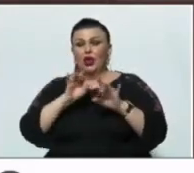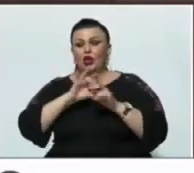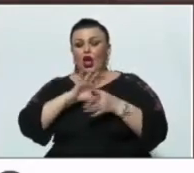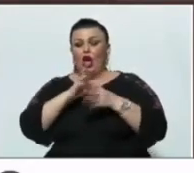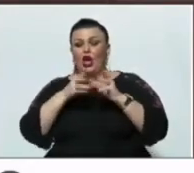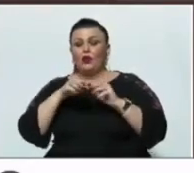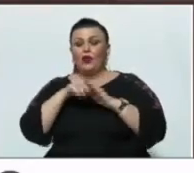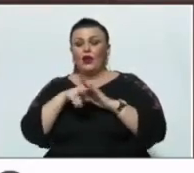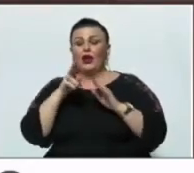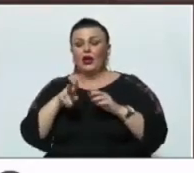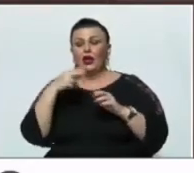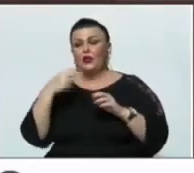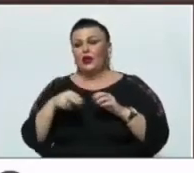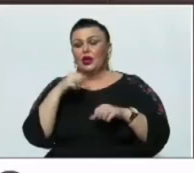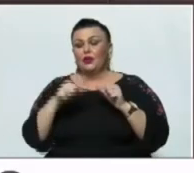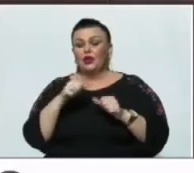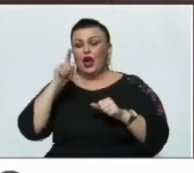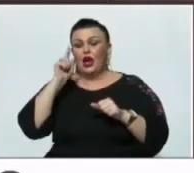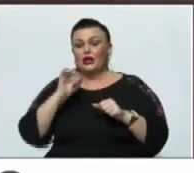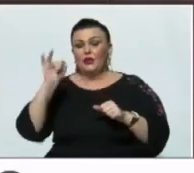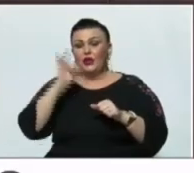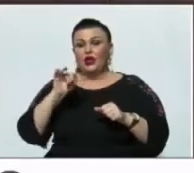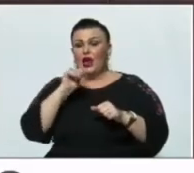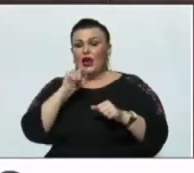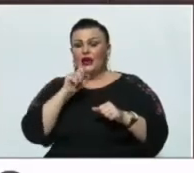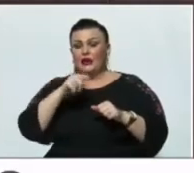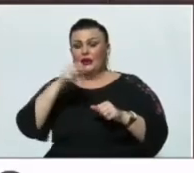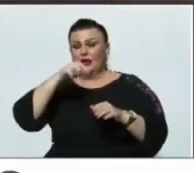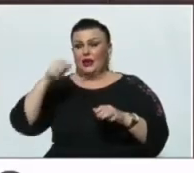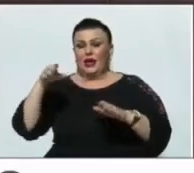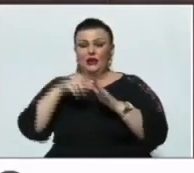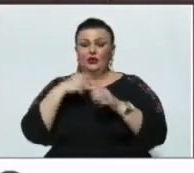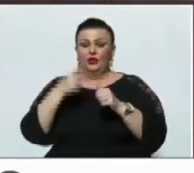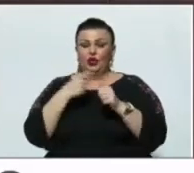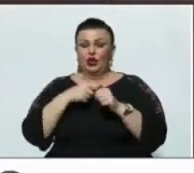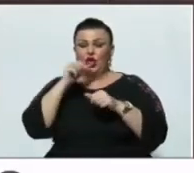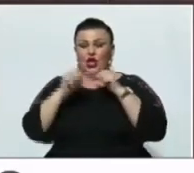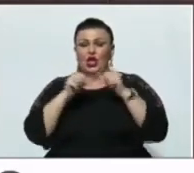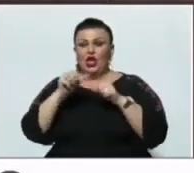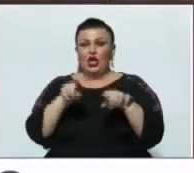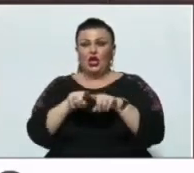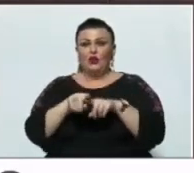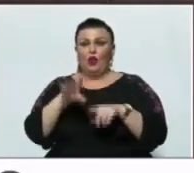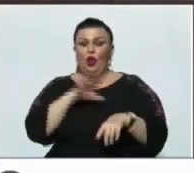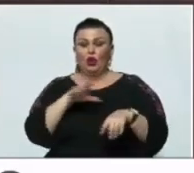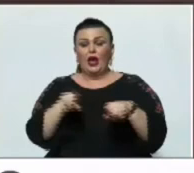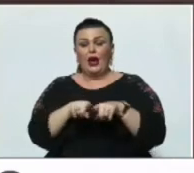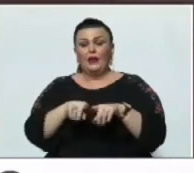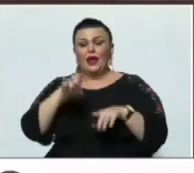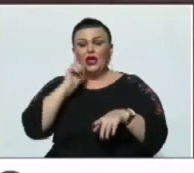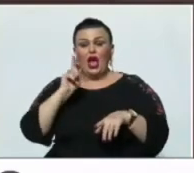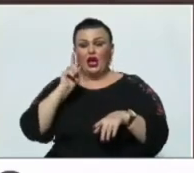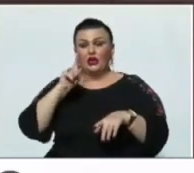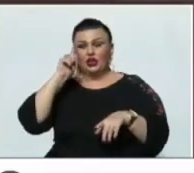götürsək 2020-ci il Azərbaycan tarixinə təbii ki, qızıl hərflərlə yazılan bir il kimi düşməklə yanaşı, həm də bizim